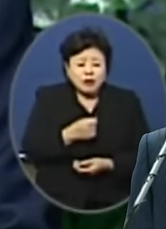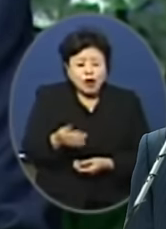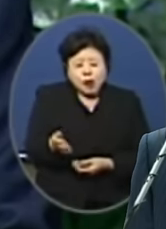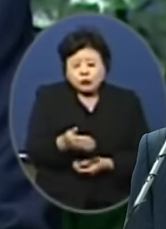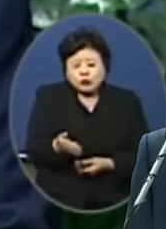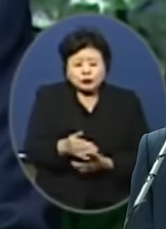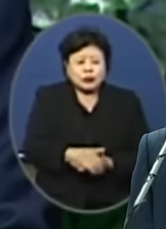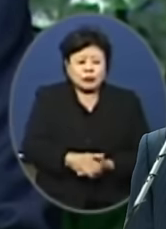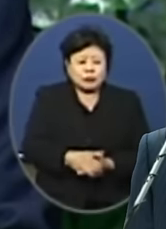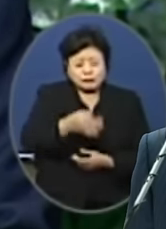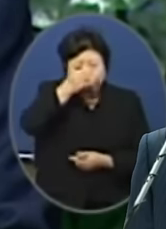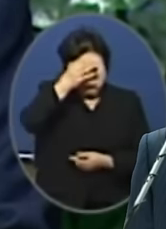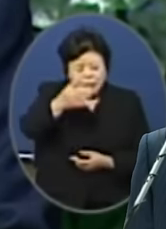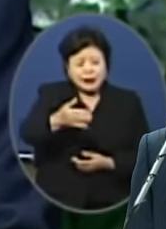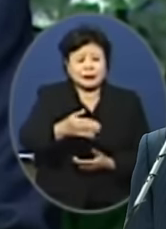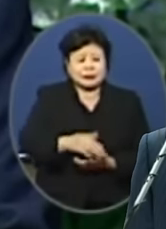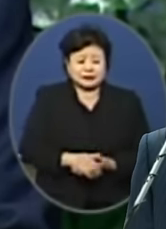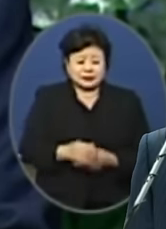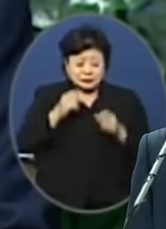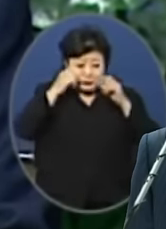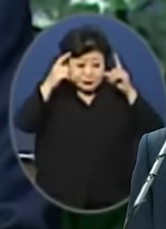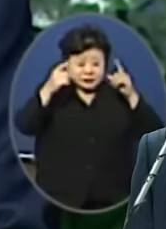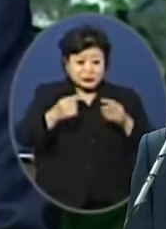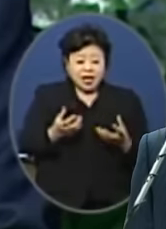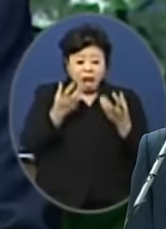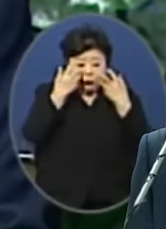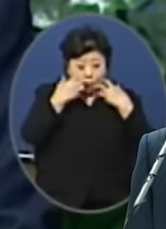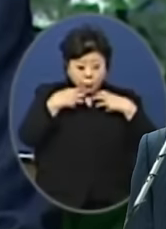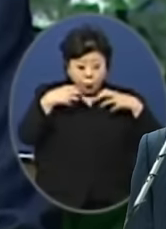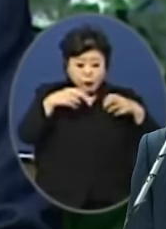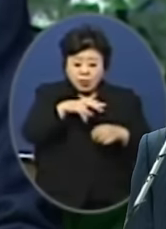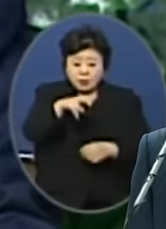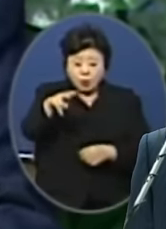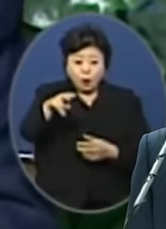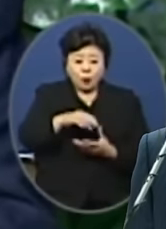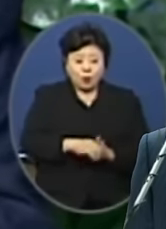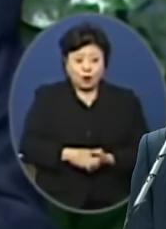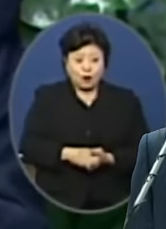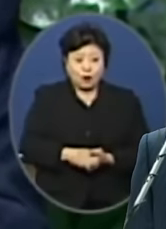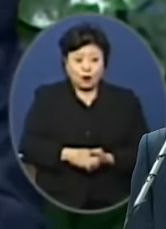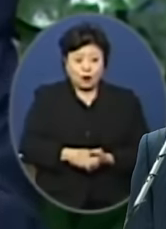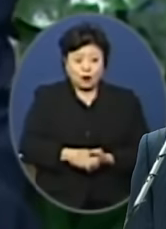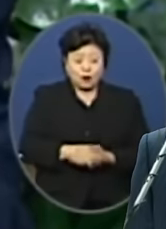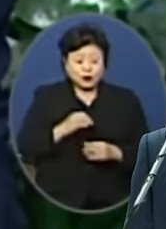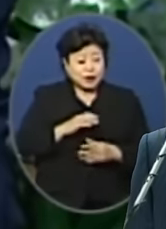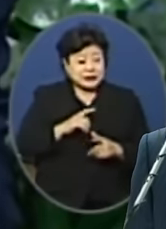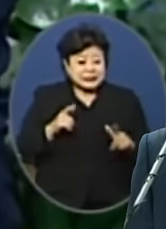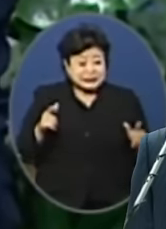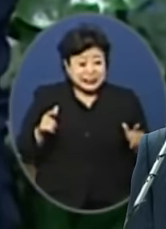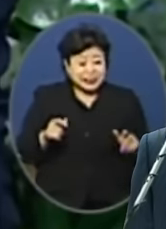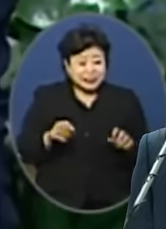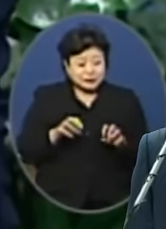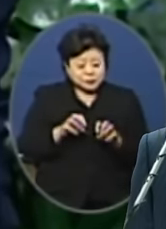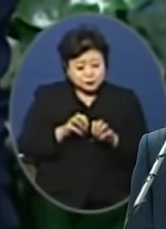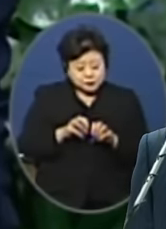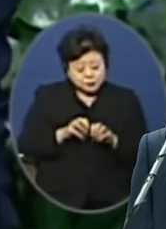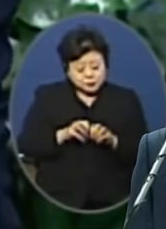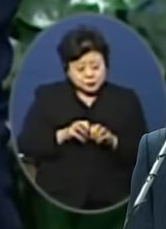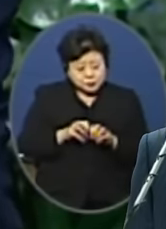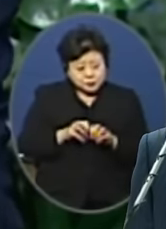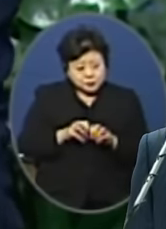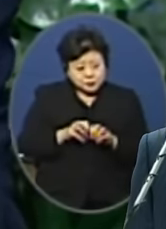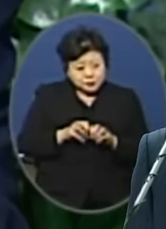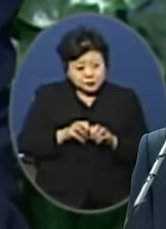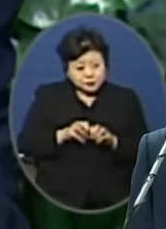없다. 그래 일어나니까 범이 일어나더니만 놀래게 하지 않으려고 발톱을 이렇게 적게